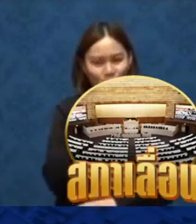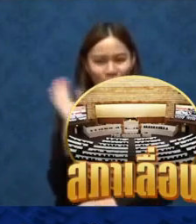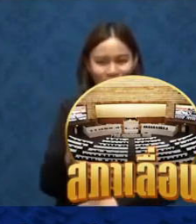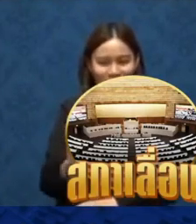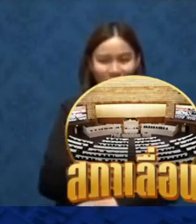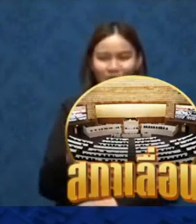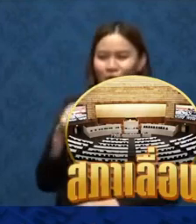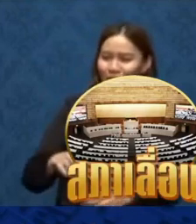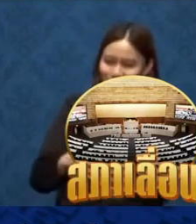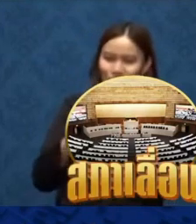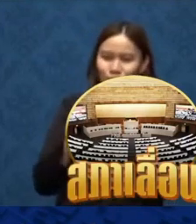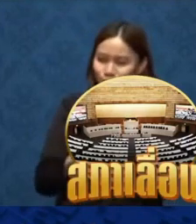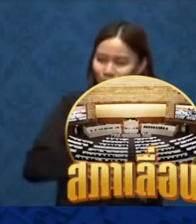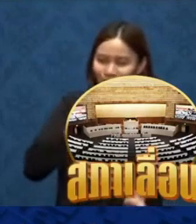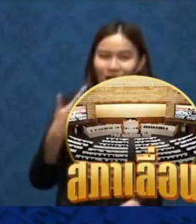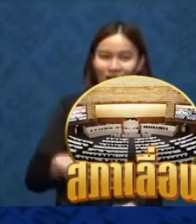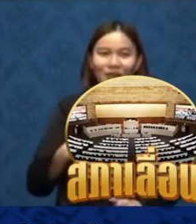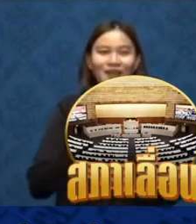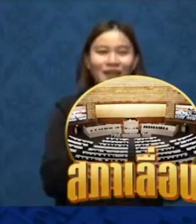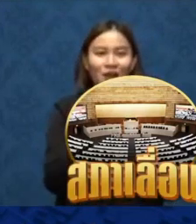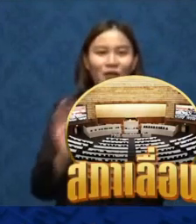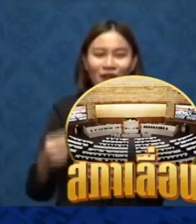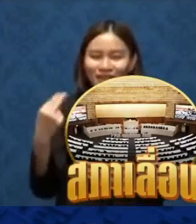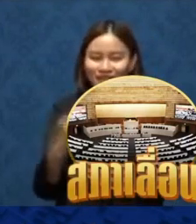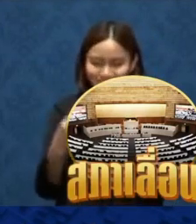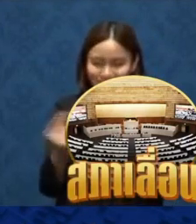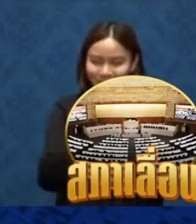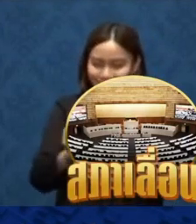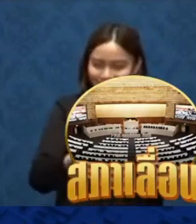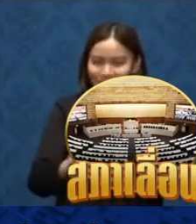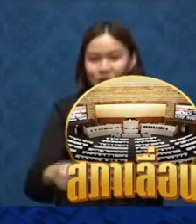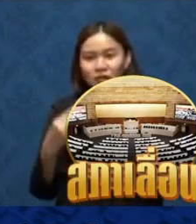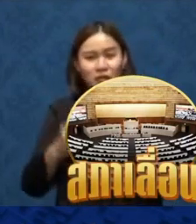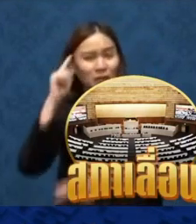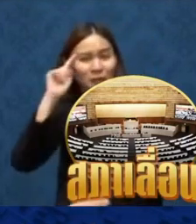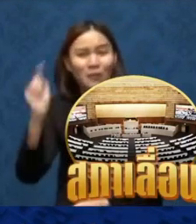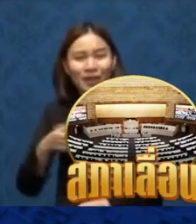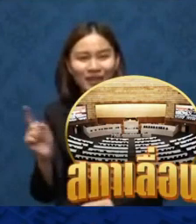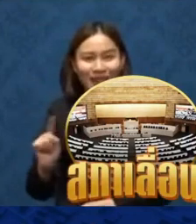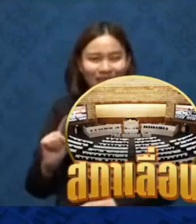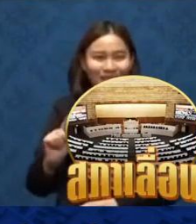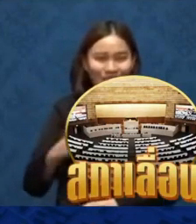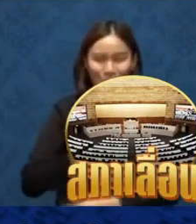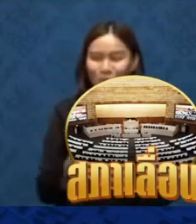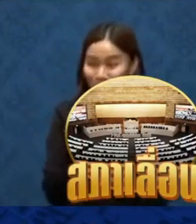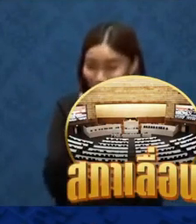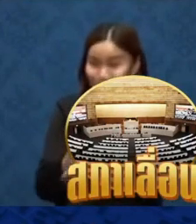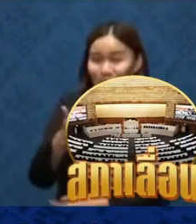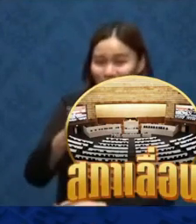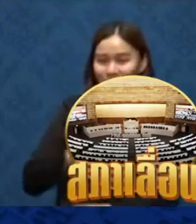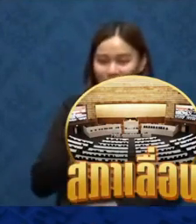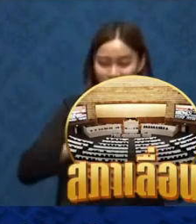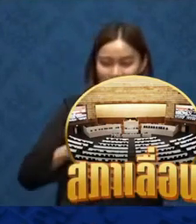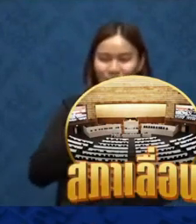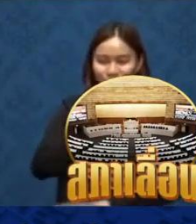ามารถลงชื่อเข้าประชุมได้เพราะเดี๋ยวประชาชนจะเข้าใจผิดว่าส.ส.มานั่งรออะไรกันต้องบอกกันตรงๆรอส.